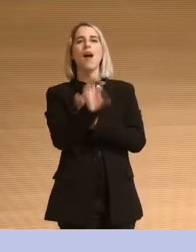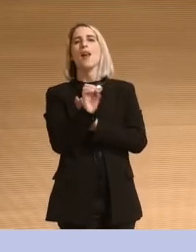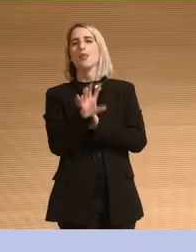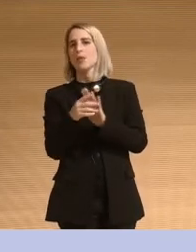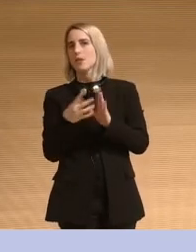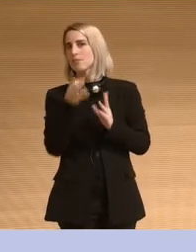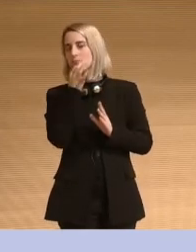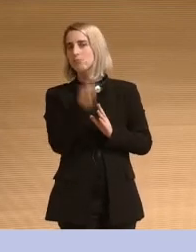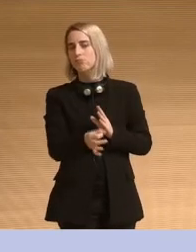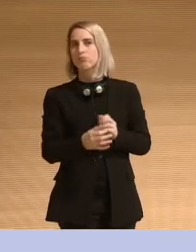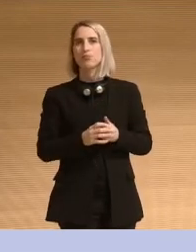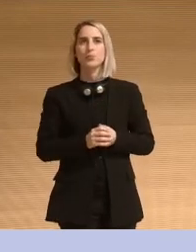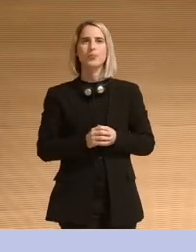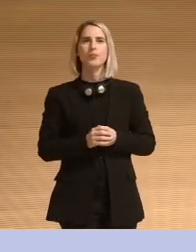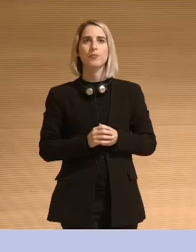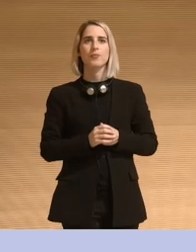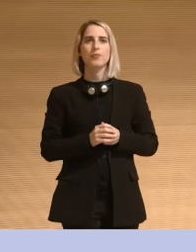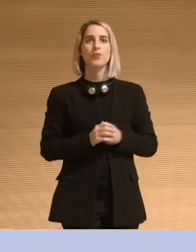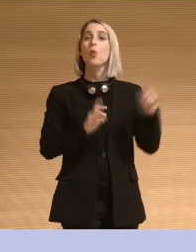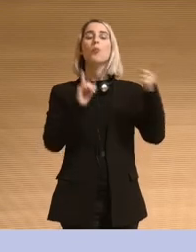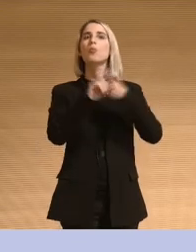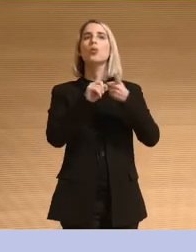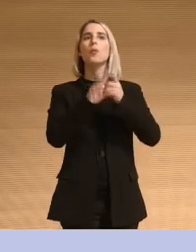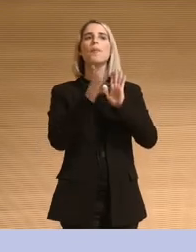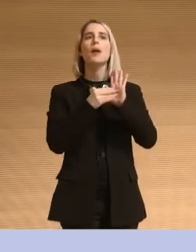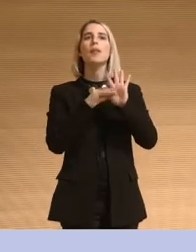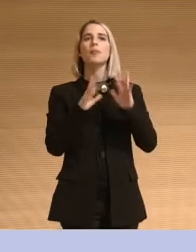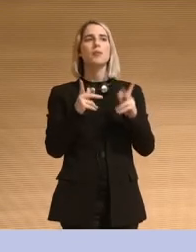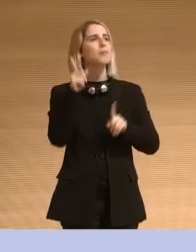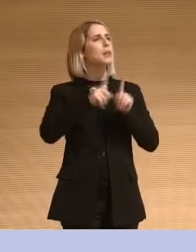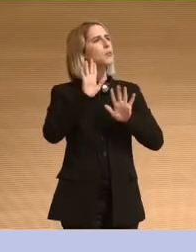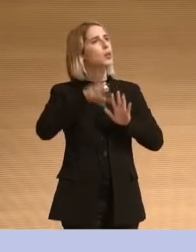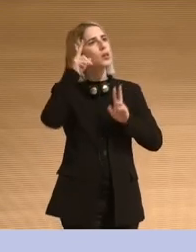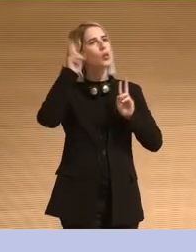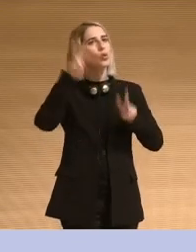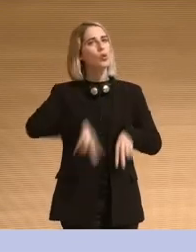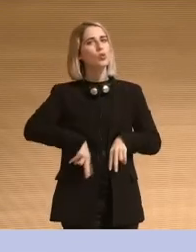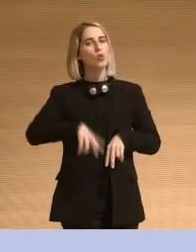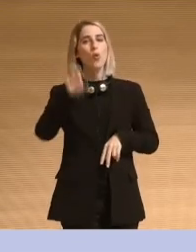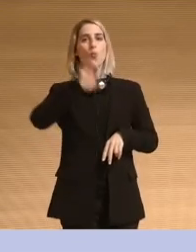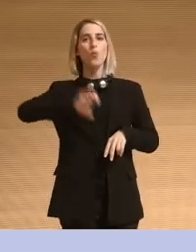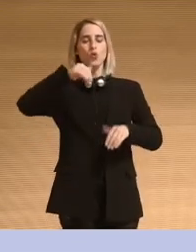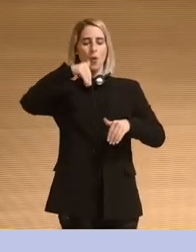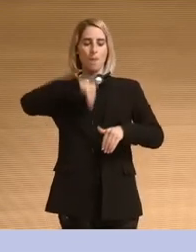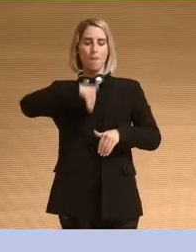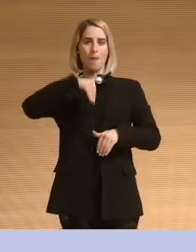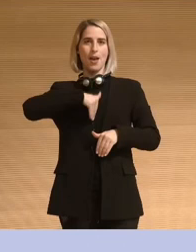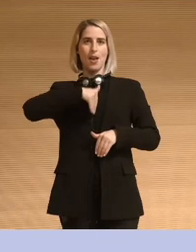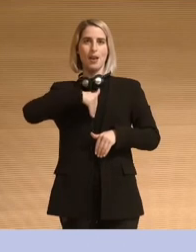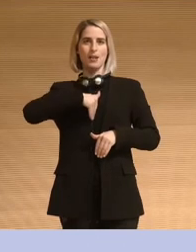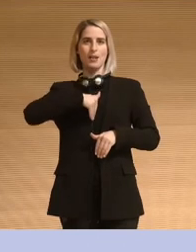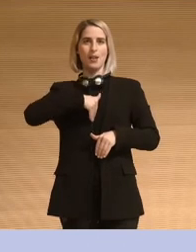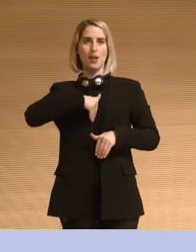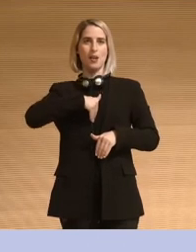συμπλοκή. Το πρώτο είναι το, ίσως κάποιοι από εσάς το γνωρίζουν, είναι το μουσείο μέσα μου, το The Museum Inside